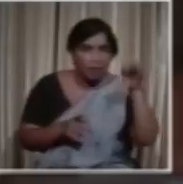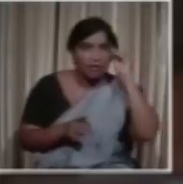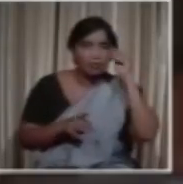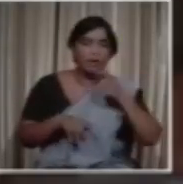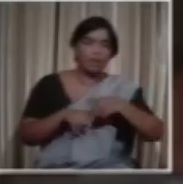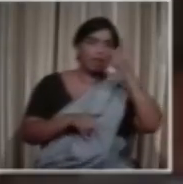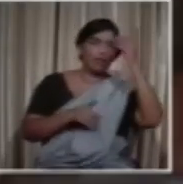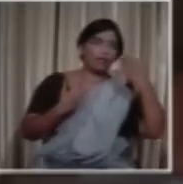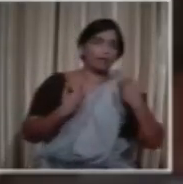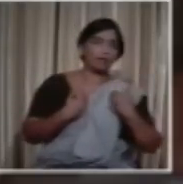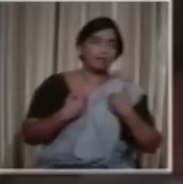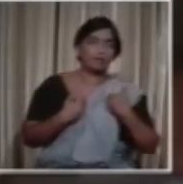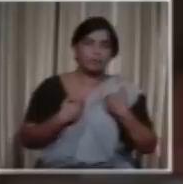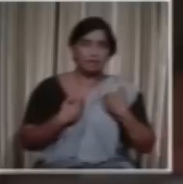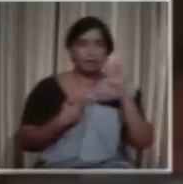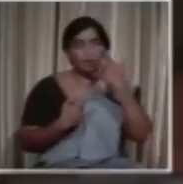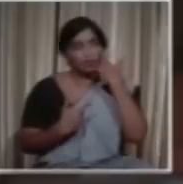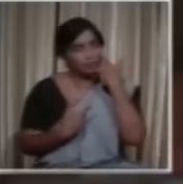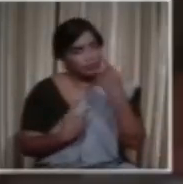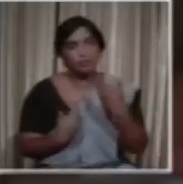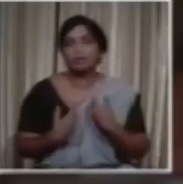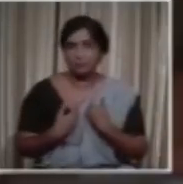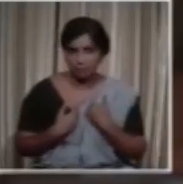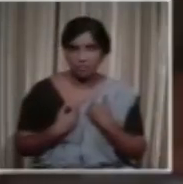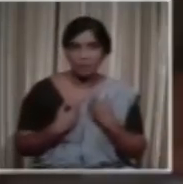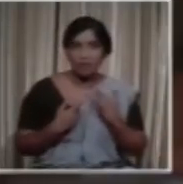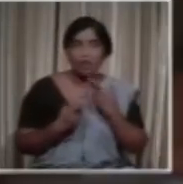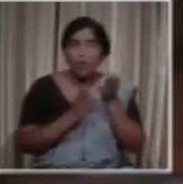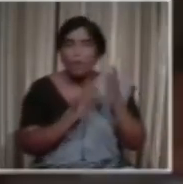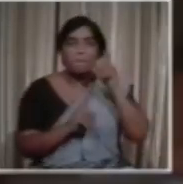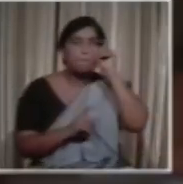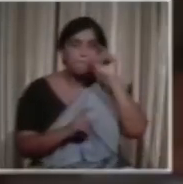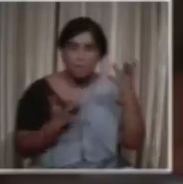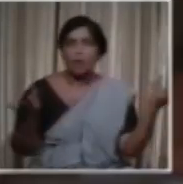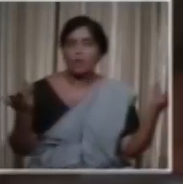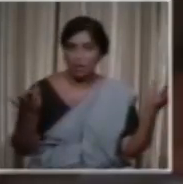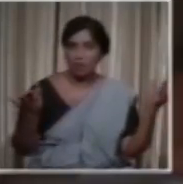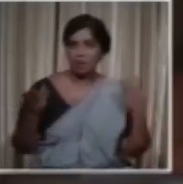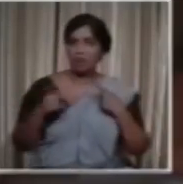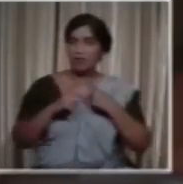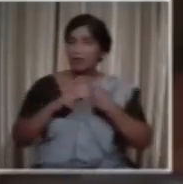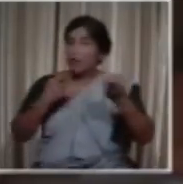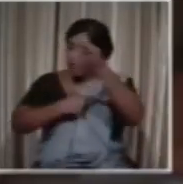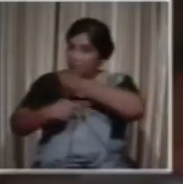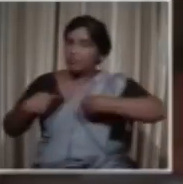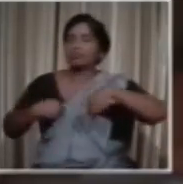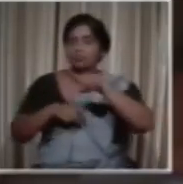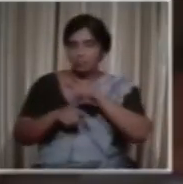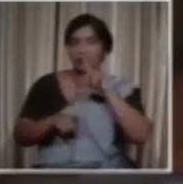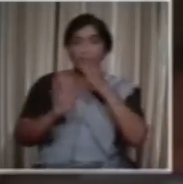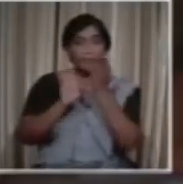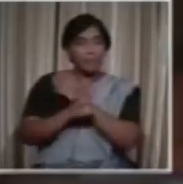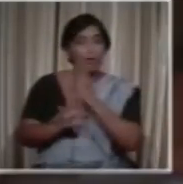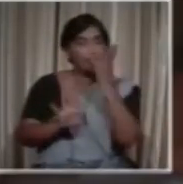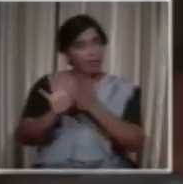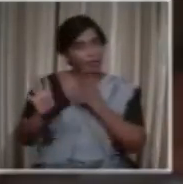පරාදයි. ඒ ප්‍රමාණයට අපි සමාවිල්ලන්නට ඕන. මේ ආර්ථිකය කියවගත්තේ නැහැ. හැබැයි අපි විතරක් නෙවෙයි. හැමෝම කියවගත්තේ නැහැ. ගිය අවුරුදු